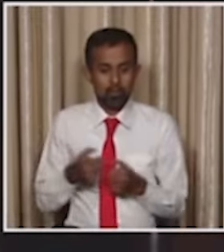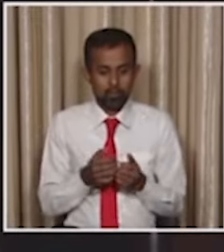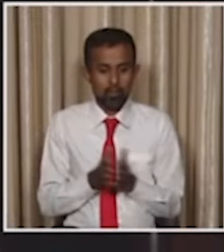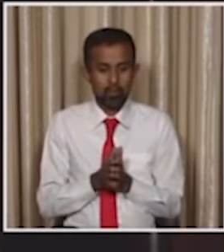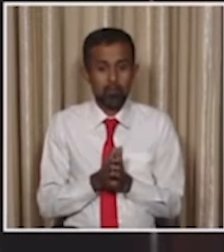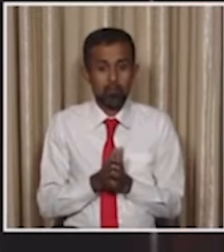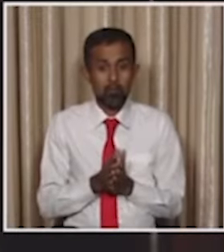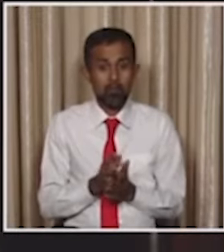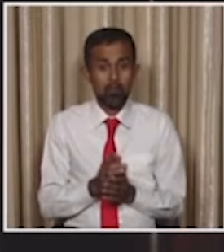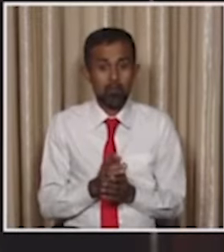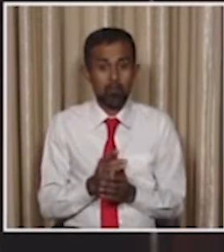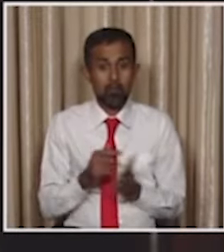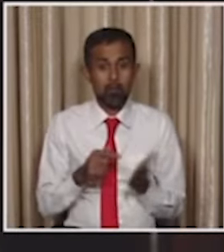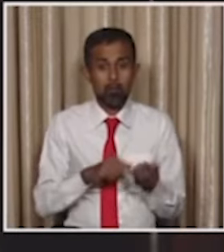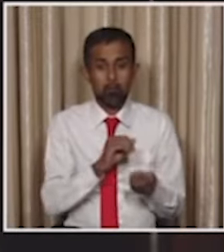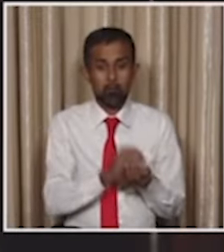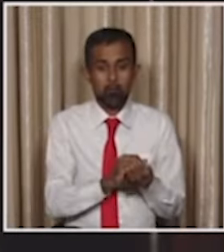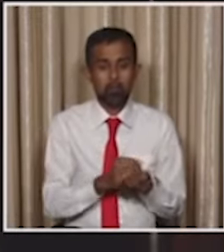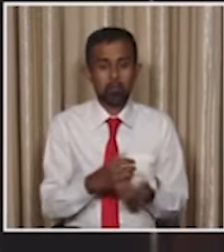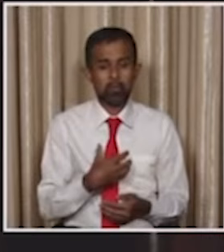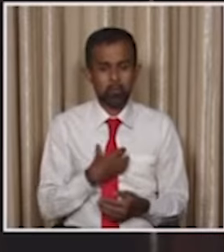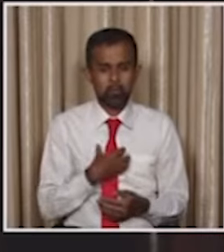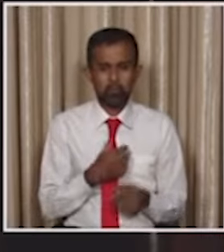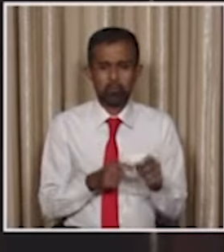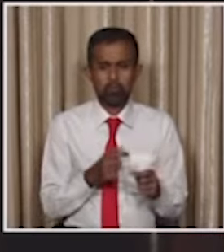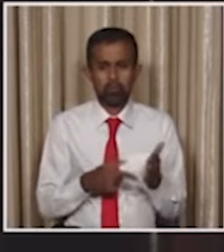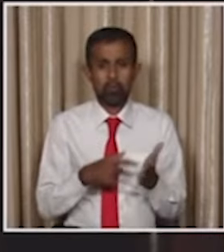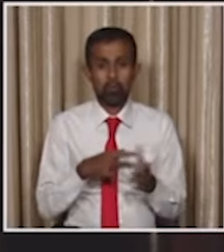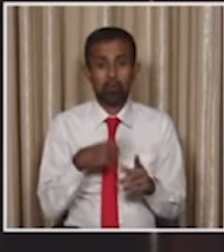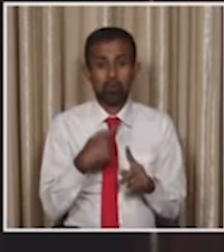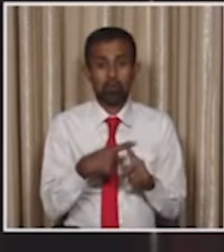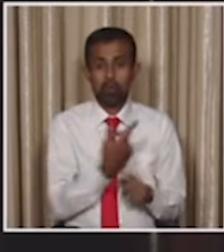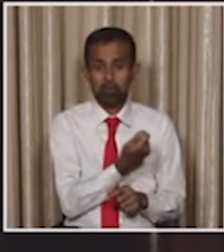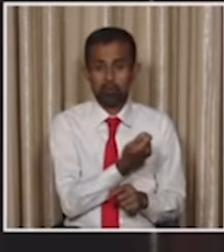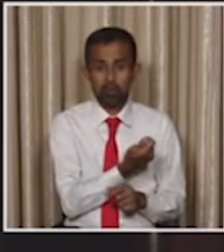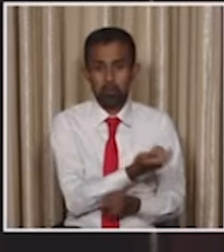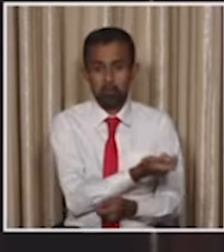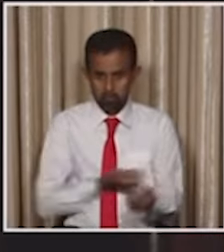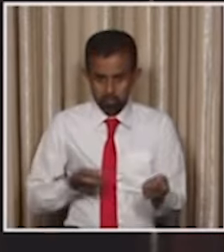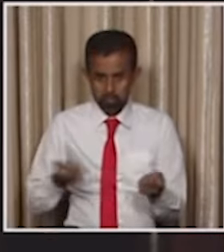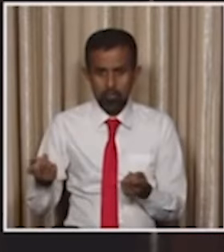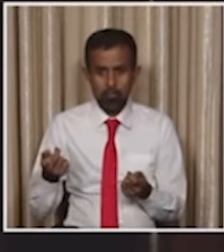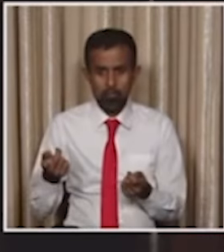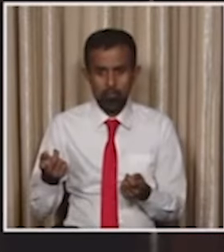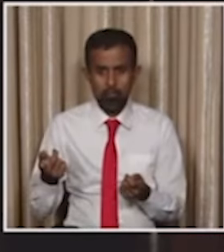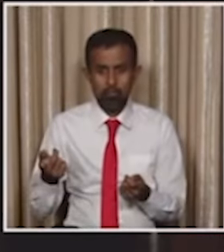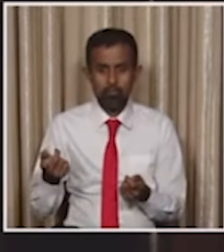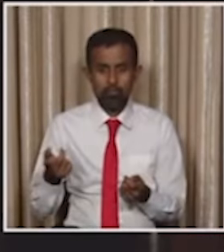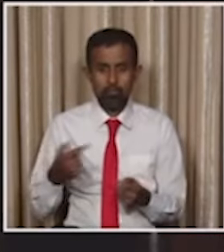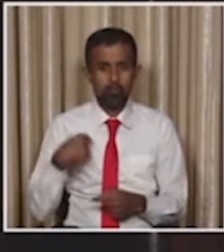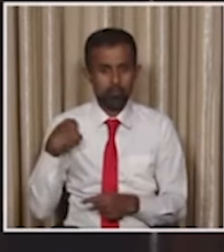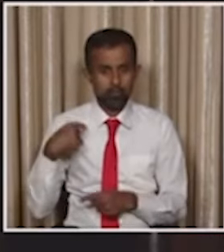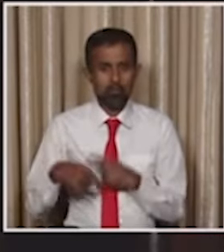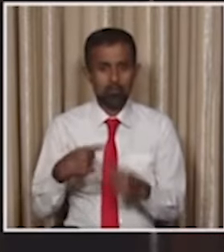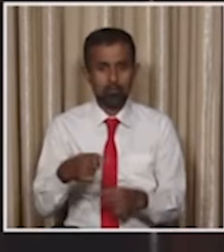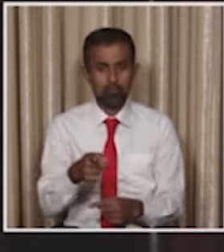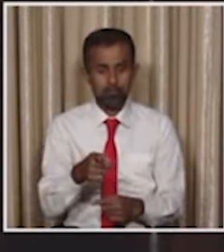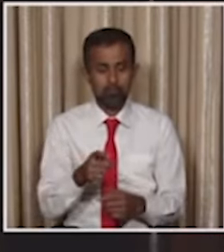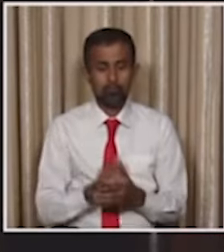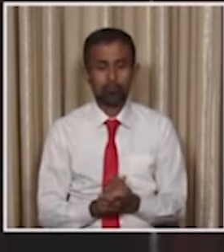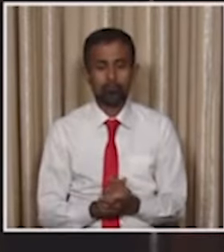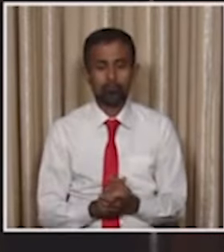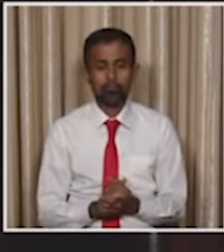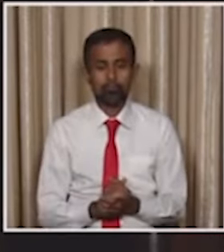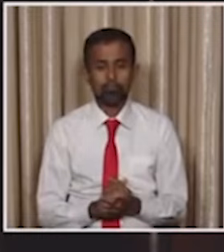ධනෙ නෙවෙයි මහබාණ්ඩාගර දුක් විඳින මිනිසුන්ගේ බදු සල්ලි මෙන්න මේ ලබා දීම තමයි මේ දිගින් දිගටම කරන්නේ. මම ඔබතුමාට